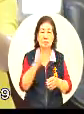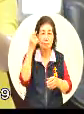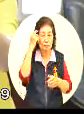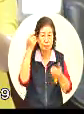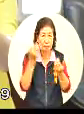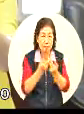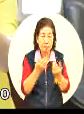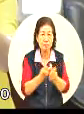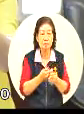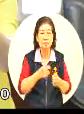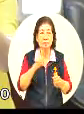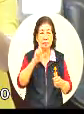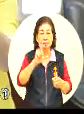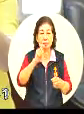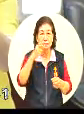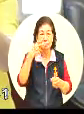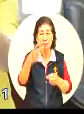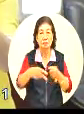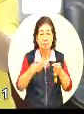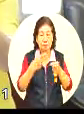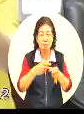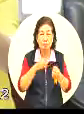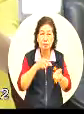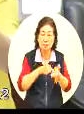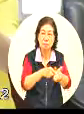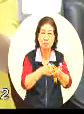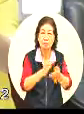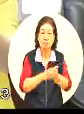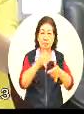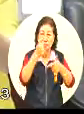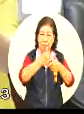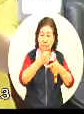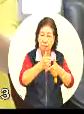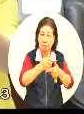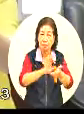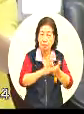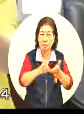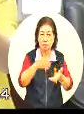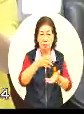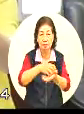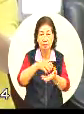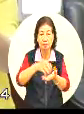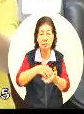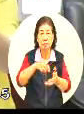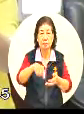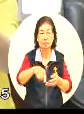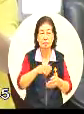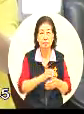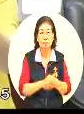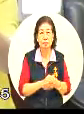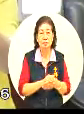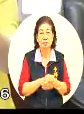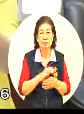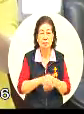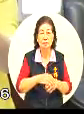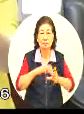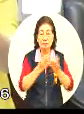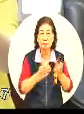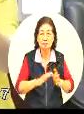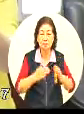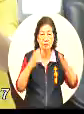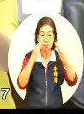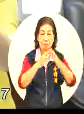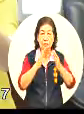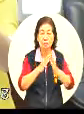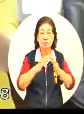说，民国62年他申请建造使用执照当的同时哦，我们都市计划变更